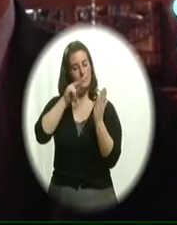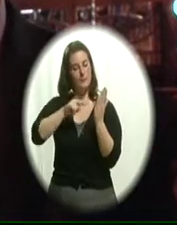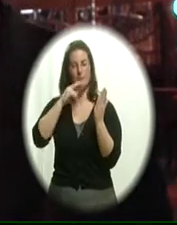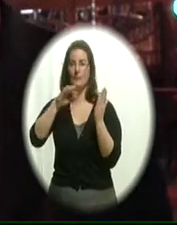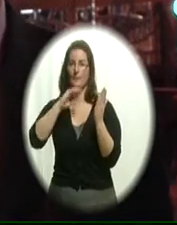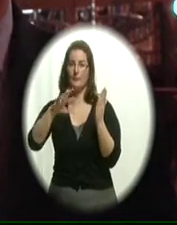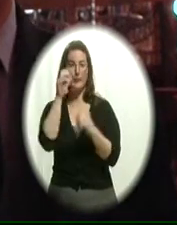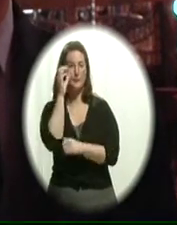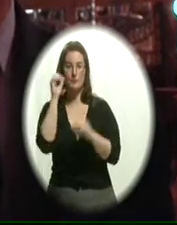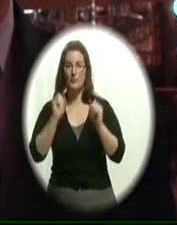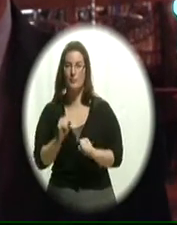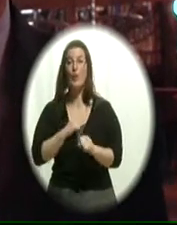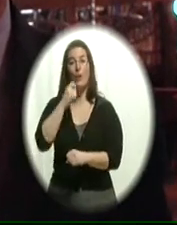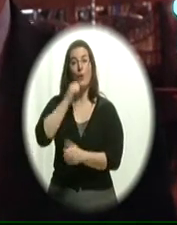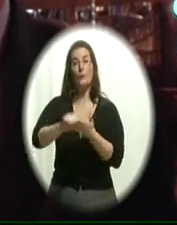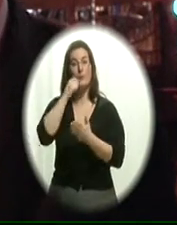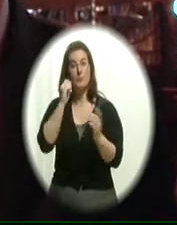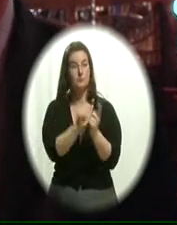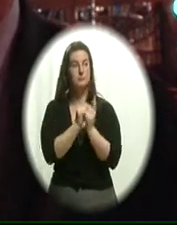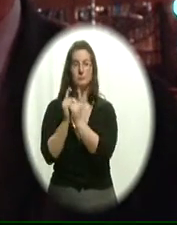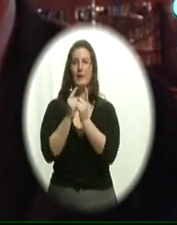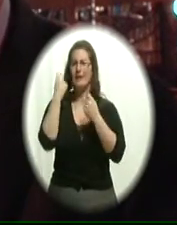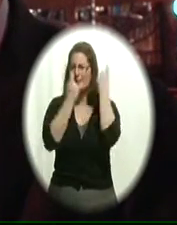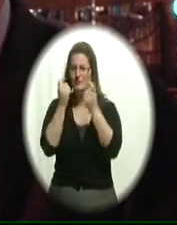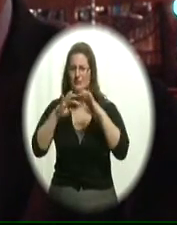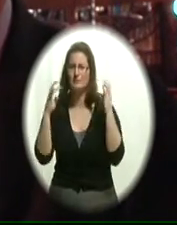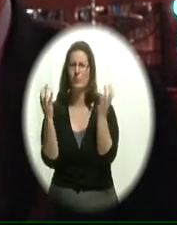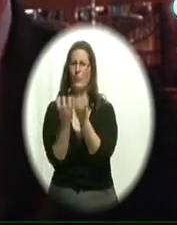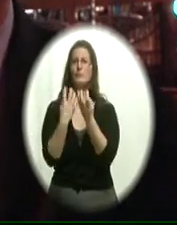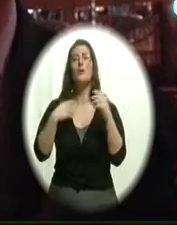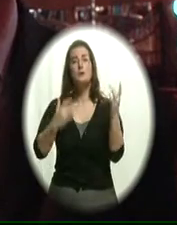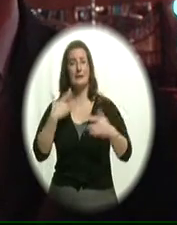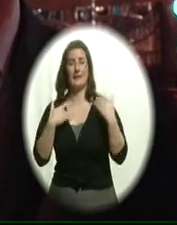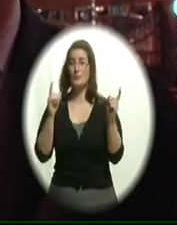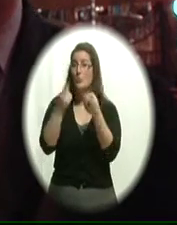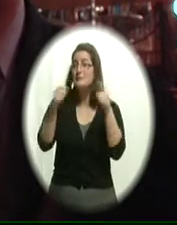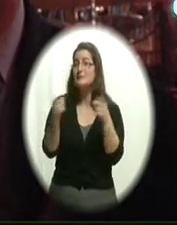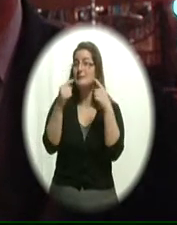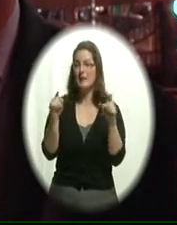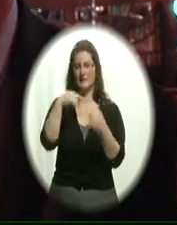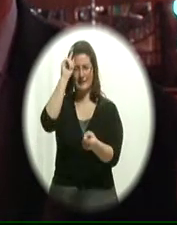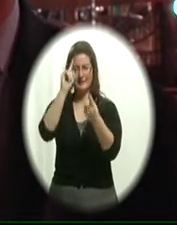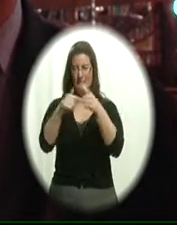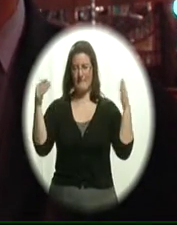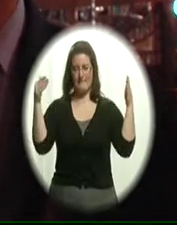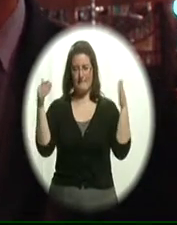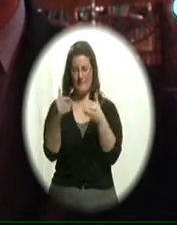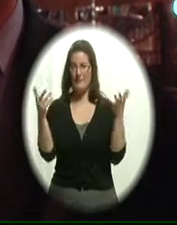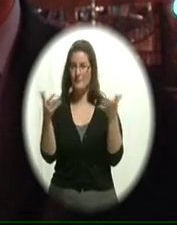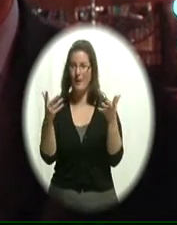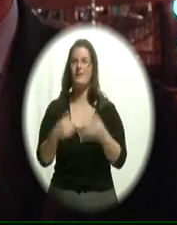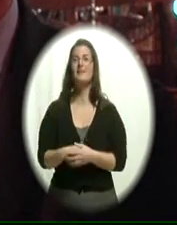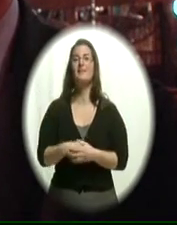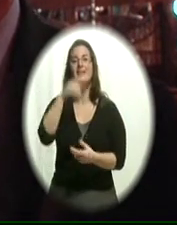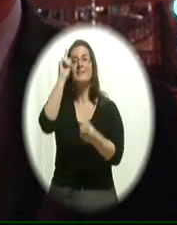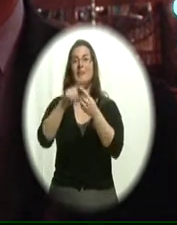auteurs, réfléchir dans l'occasion de tables rondes, assister à des spectacles, y compris à des concerts, autour d'un thème qui cette année a été choisi comme le